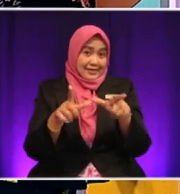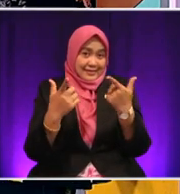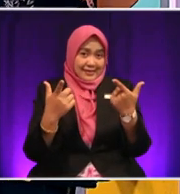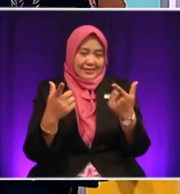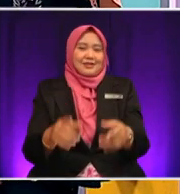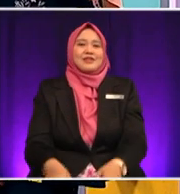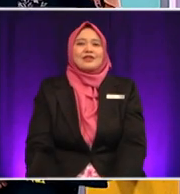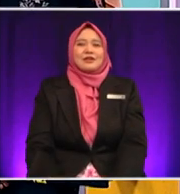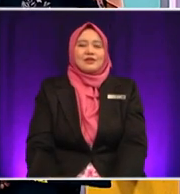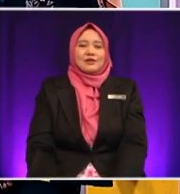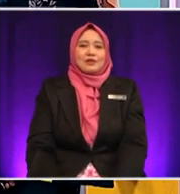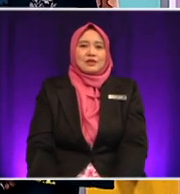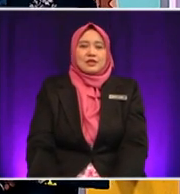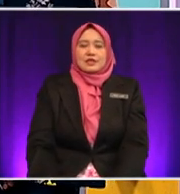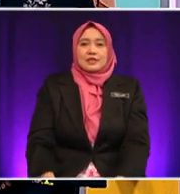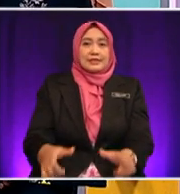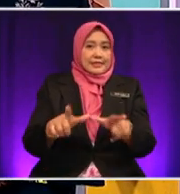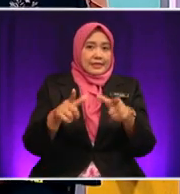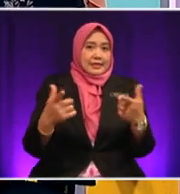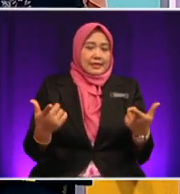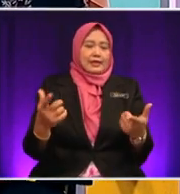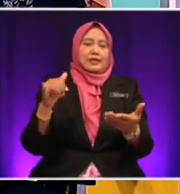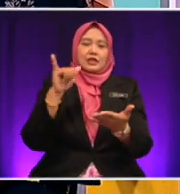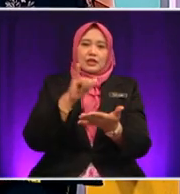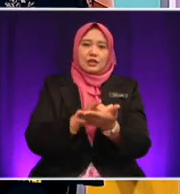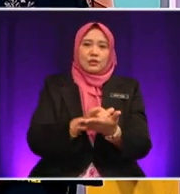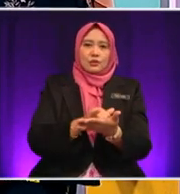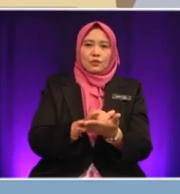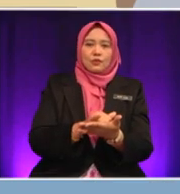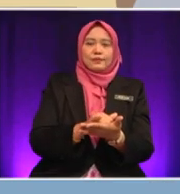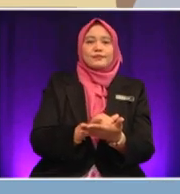selain daripada itu boleh tak Azura berikan lagi satu